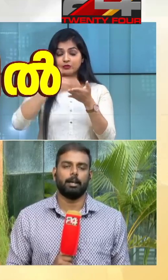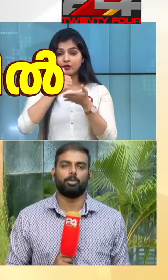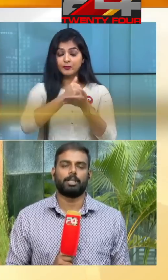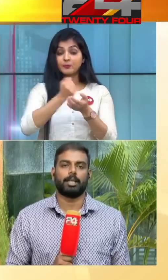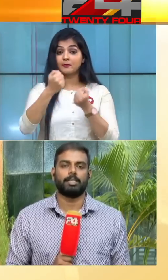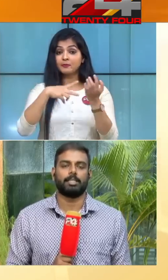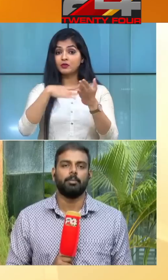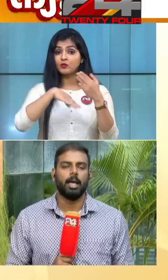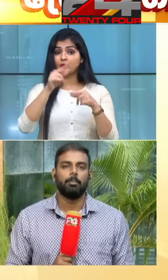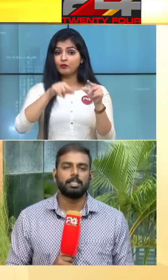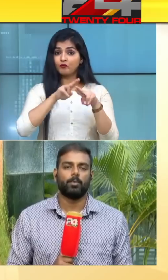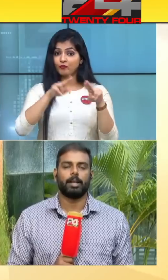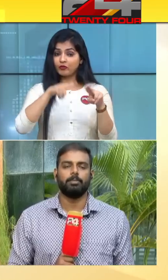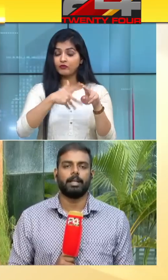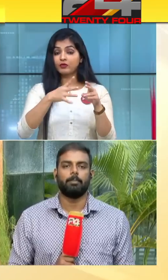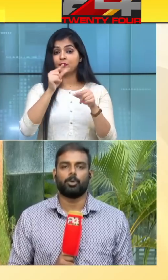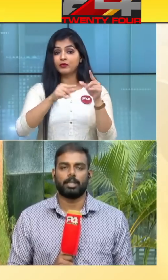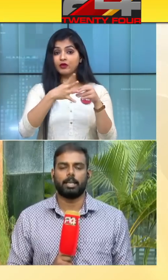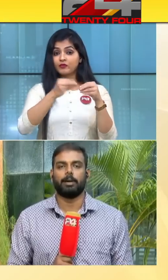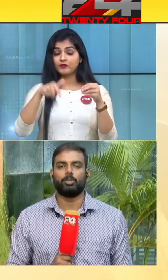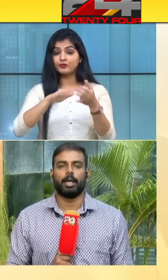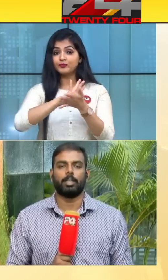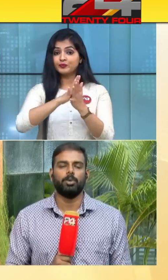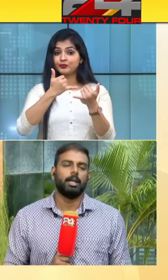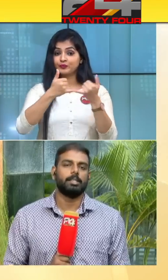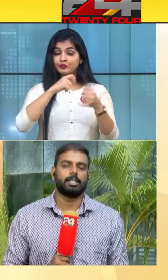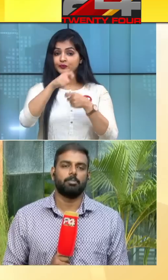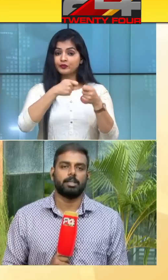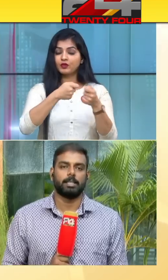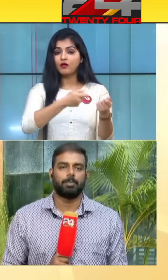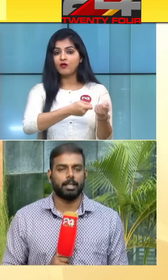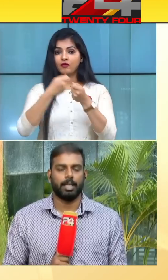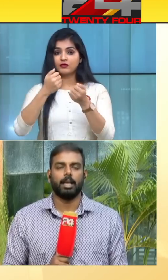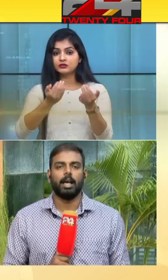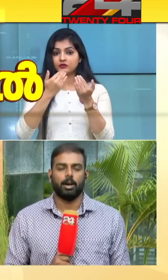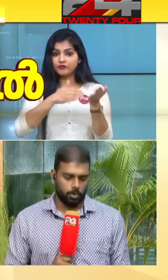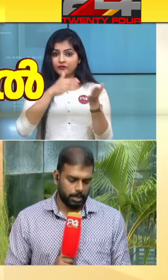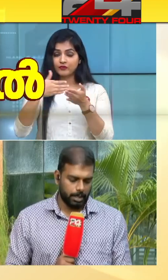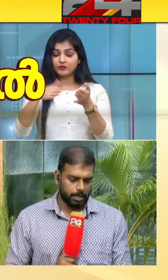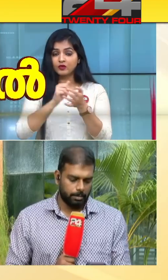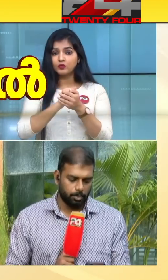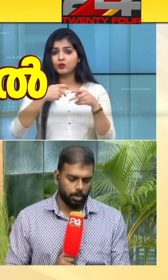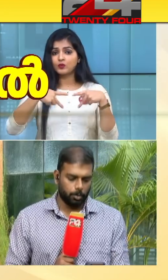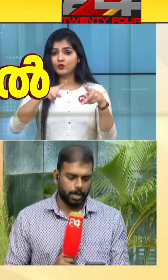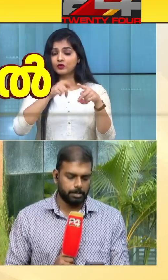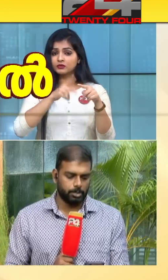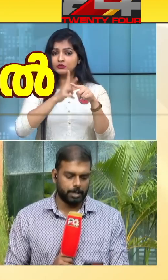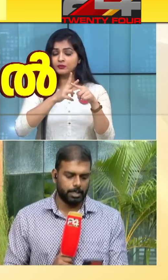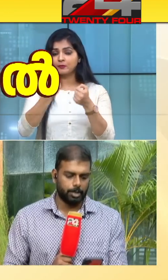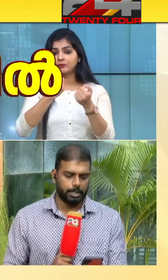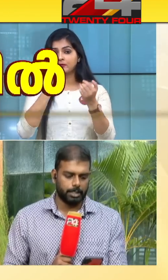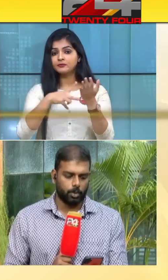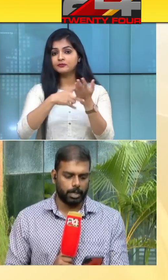ഈ ആളുകളെല്ലാം പുറത്തിറക്കിയ ശേഷം ബസ് വടം കെട്ടി പുറത്തേക്ക് മാറ്റുകയായിരുന്നു. അതിനുശേഷം ബസ് അതിൻ്റെ റൂട്ട് അത് മുന്നോട്ട് പോവുകയും